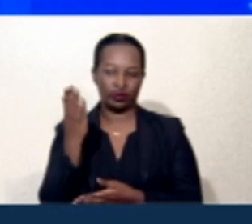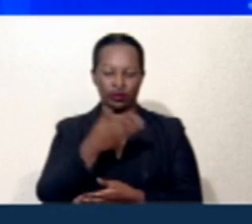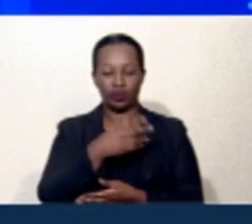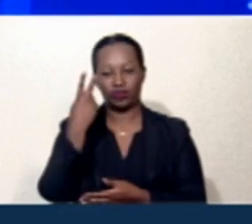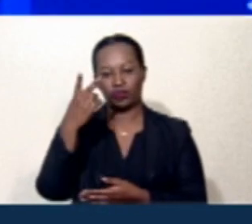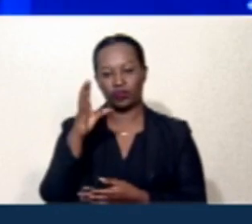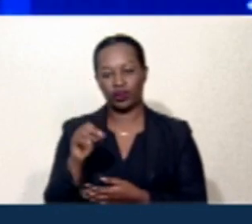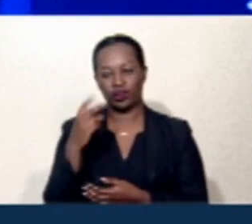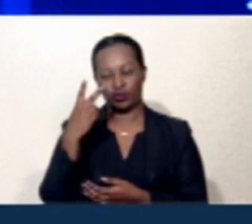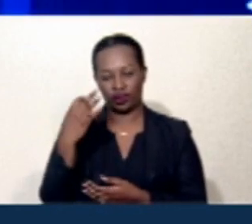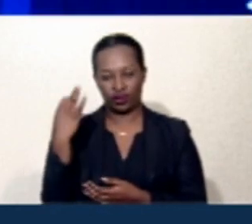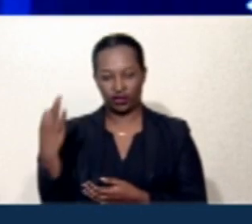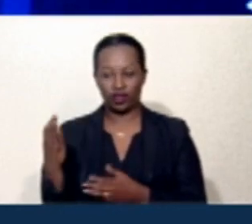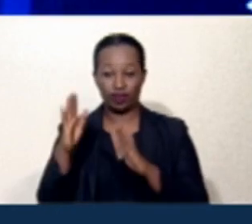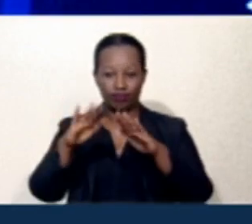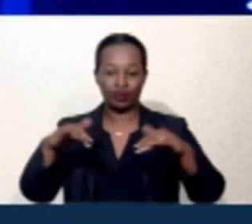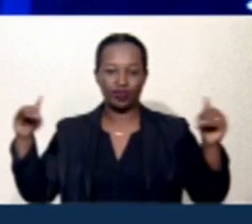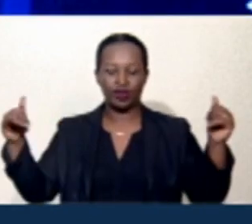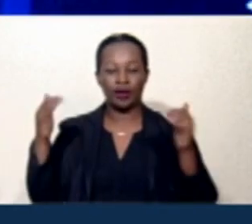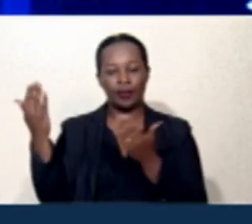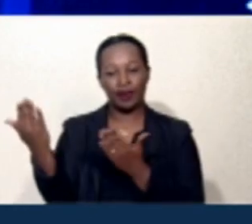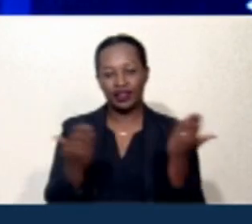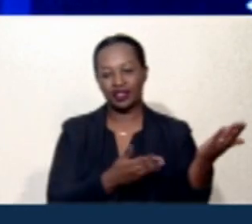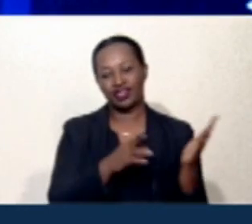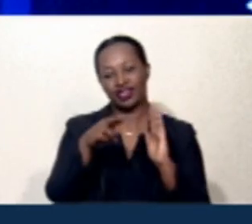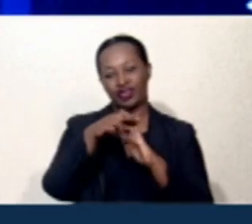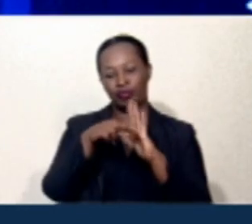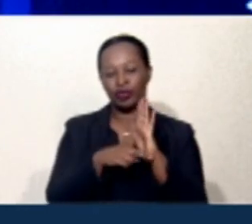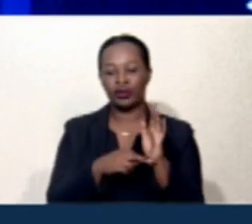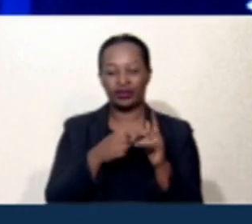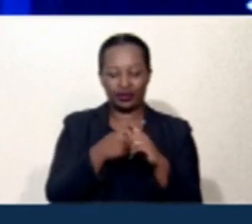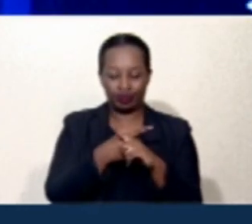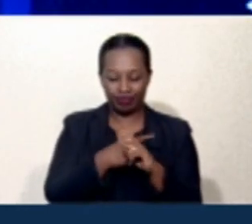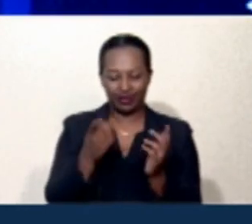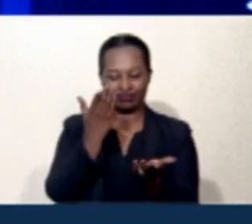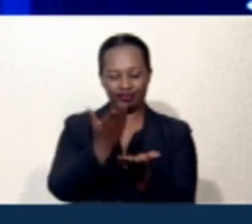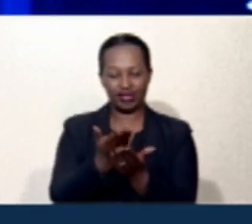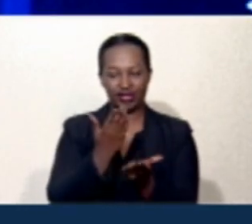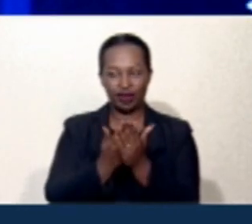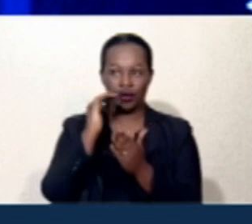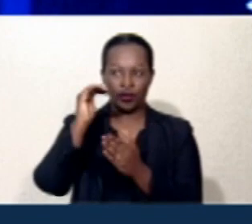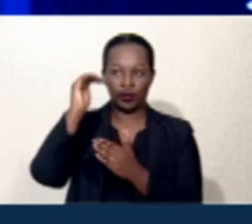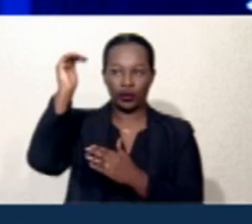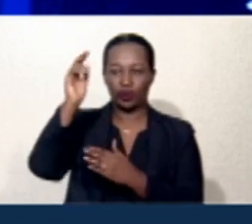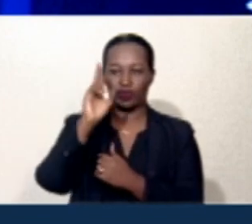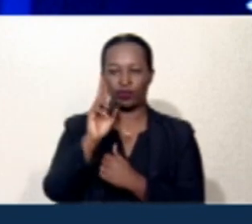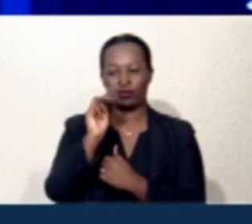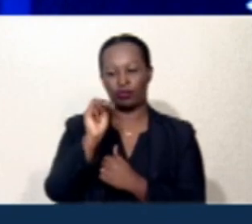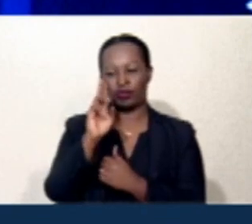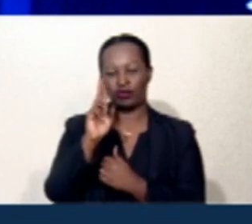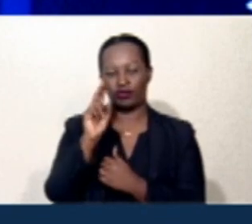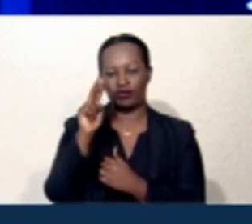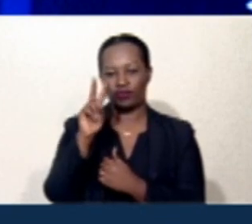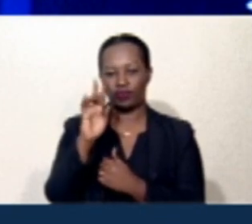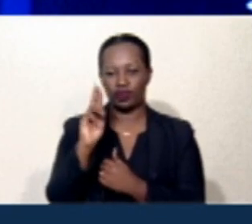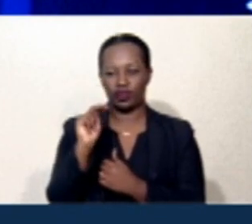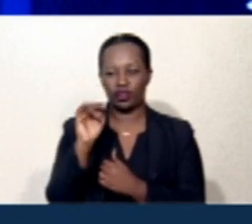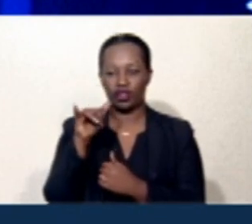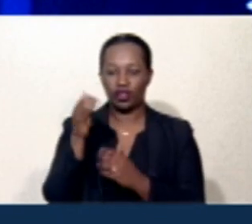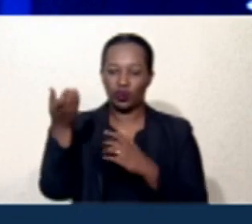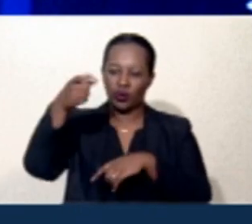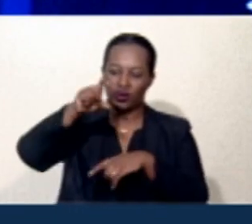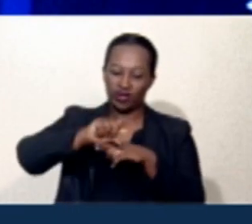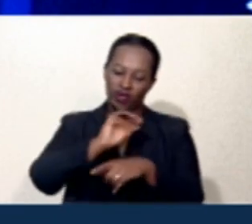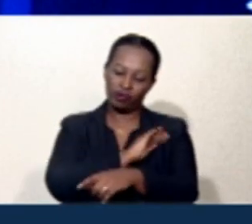2023. Abagize inteko ishinga amategeko bakaba bakiriye raporo ariko basaba urwego rw'umuvunyi kongera imbaraga mu bugenzuzi rukora mu nzego za leta